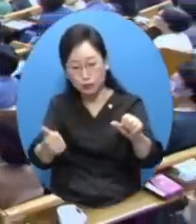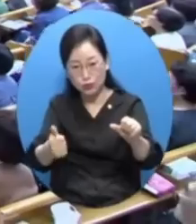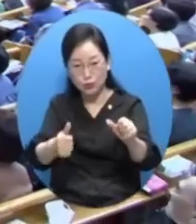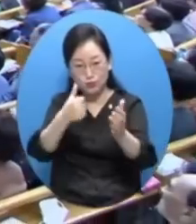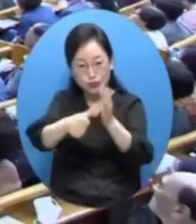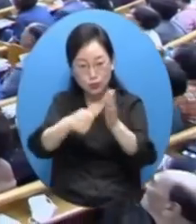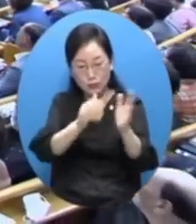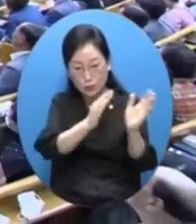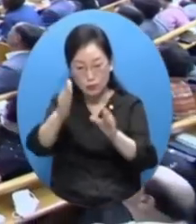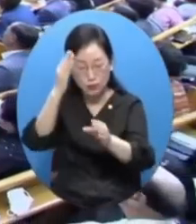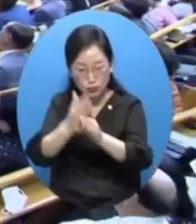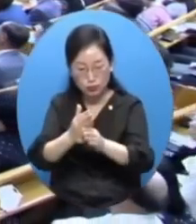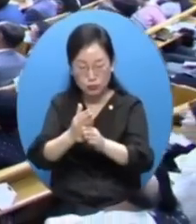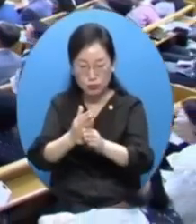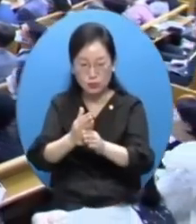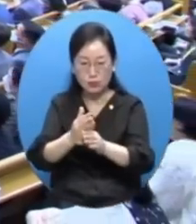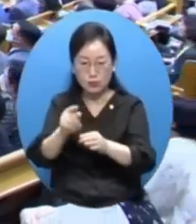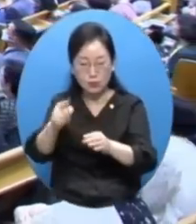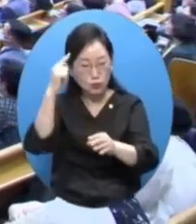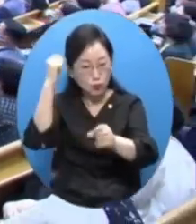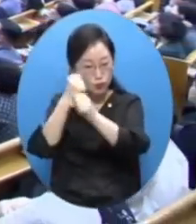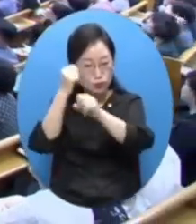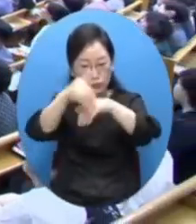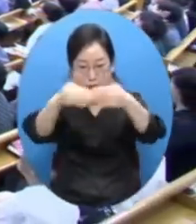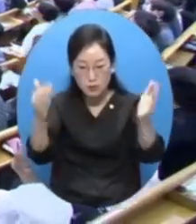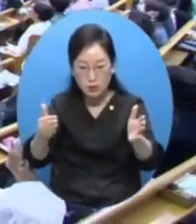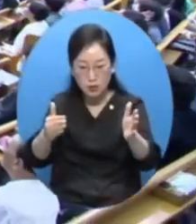책상 아래 박스에